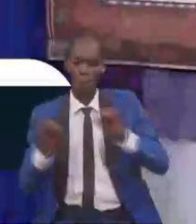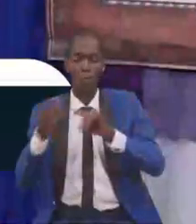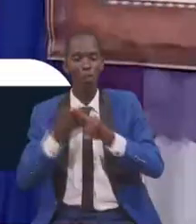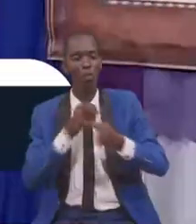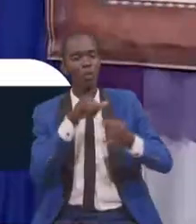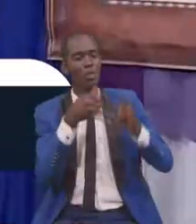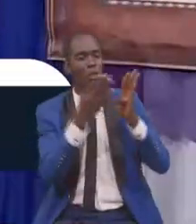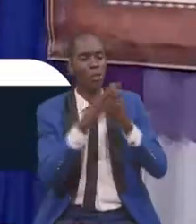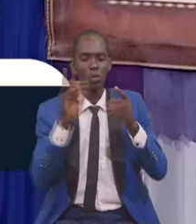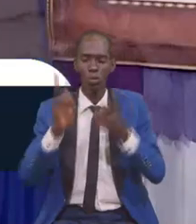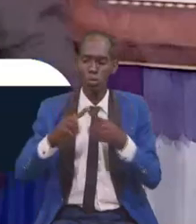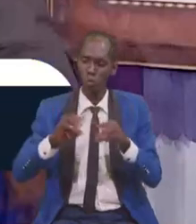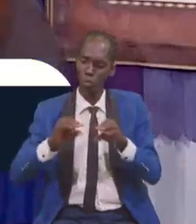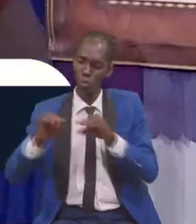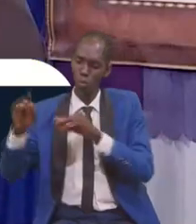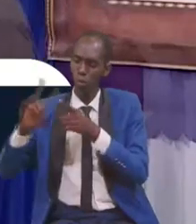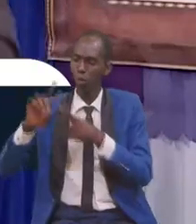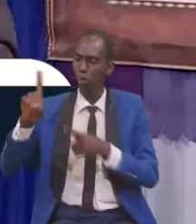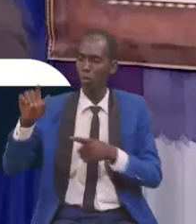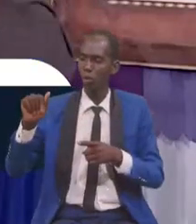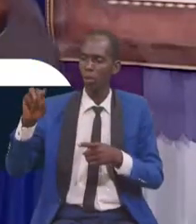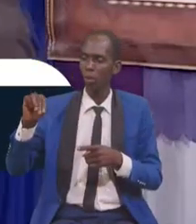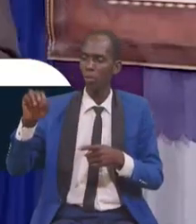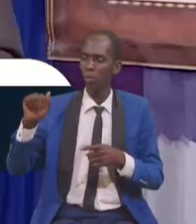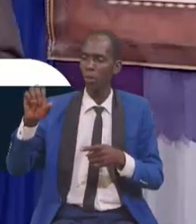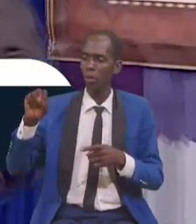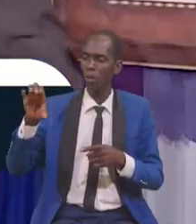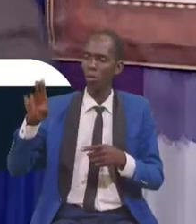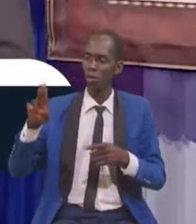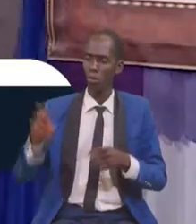Il allait de Jérusalem à Damas.